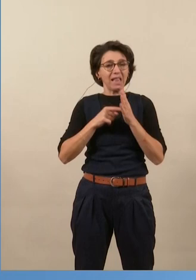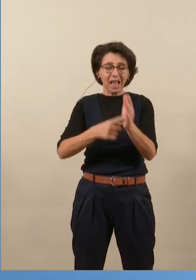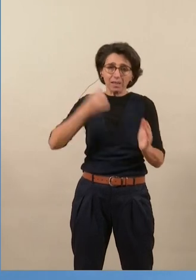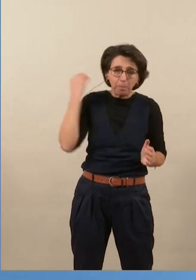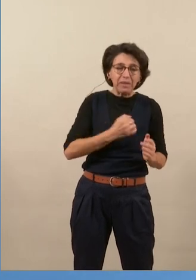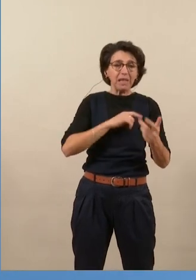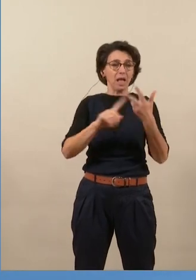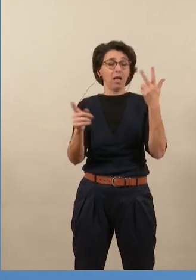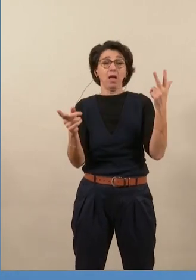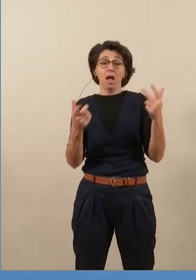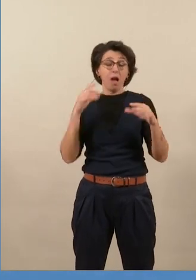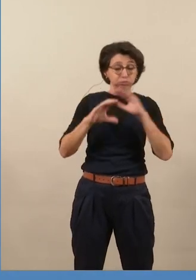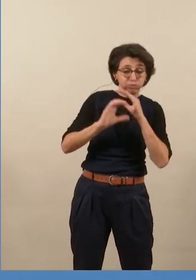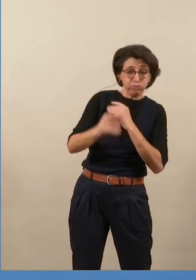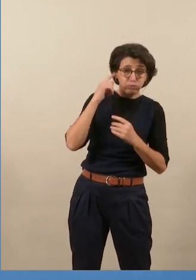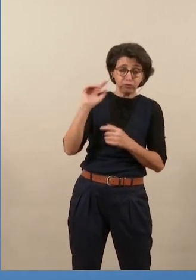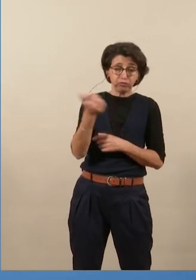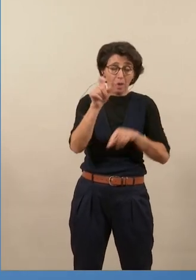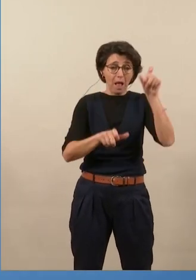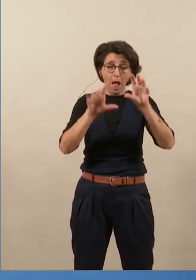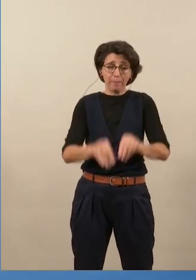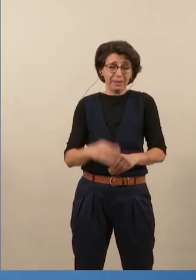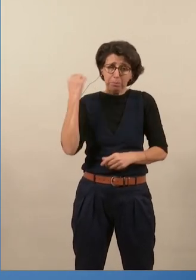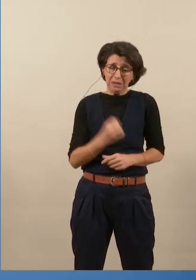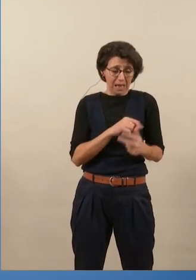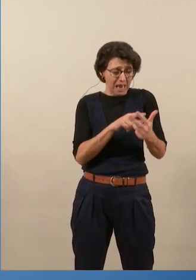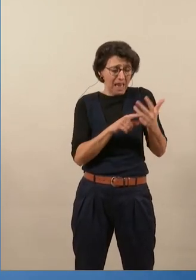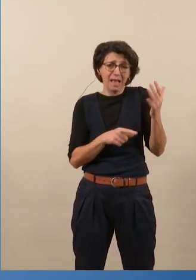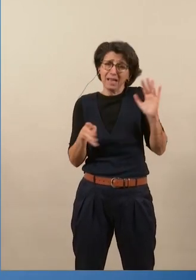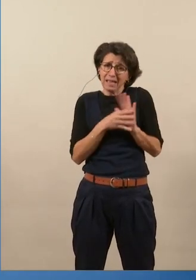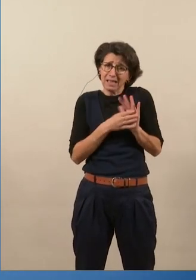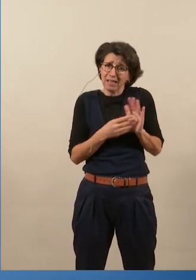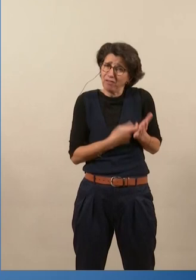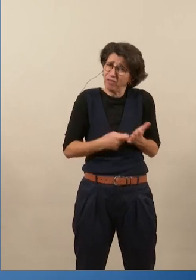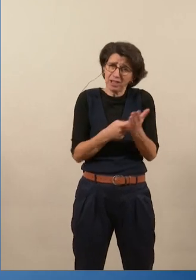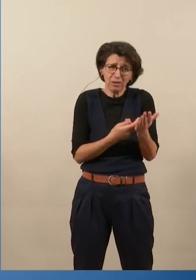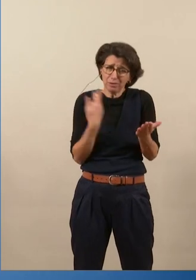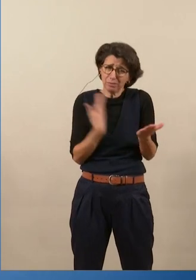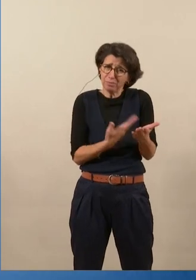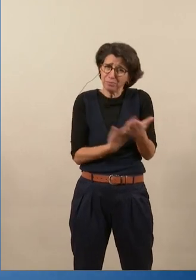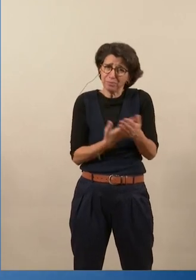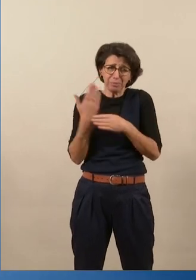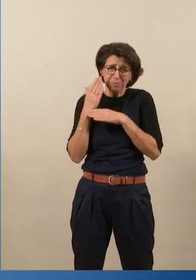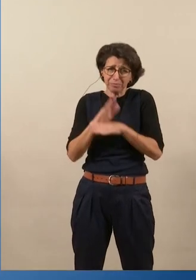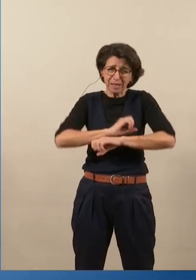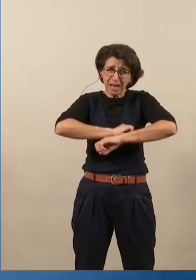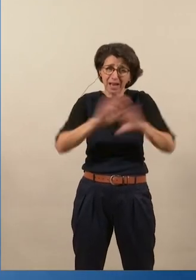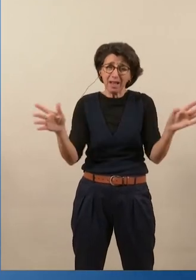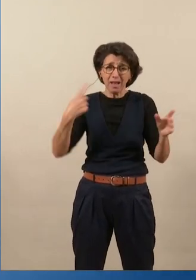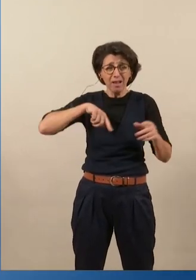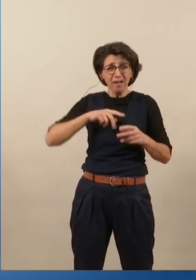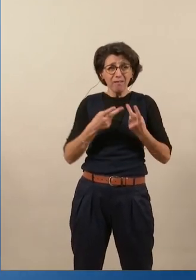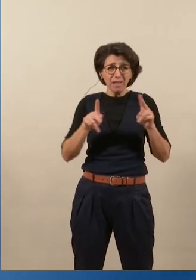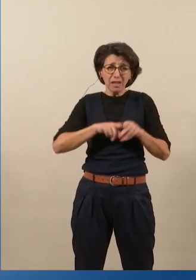par habitant voilà les les critères financiers ils sont là ils sont établis nous sommes dans une ville écrasée de dett et d'impôt où l'investissement